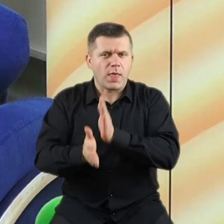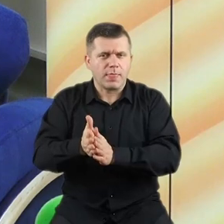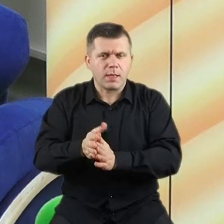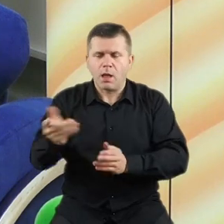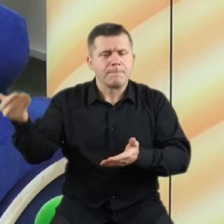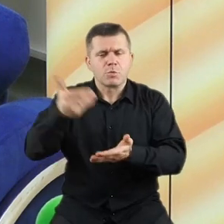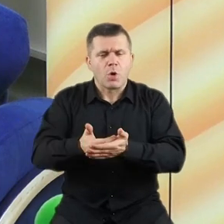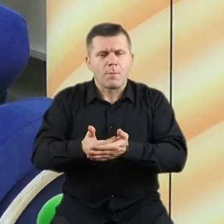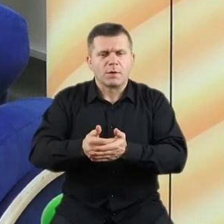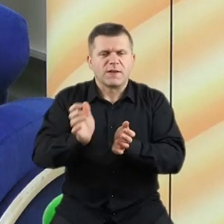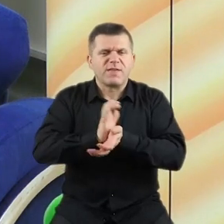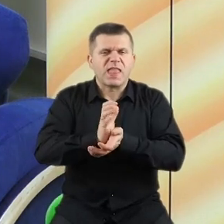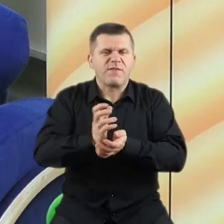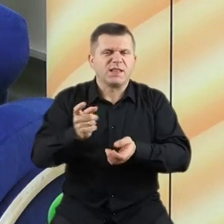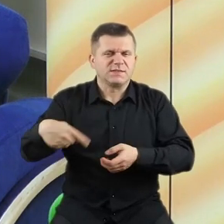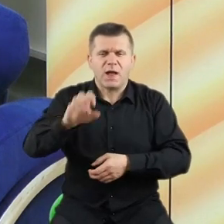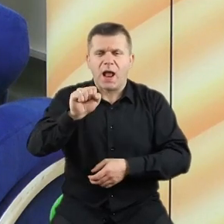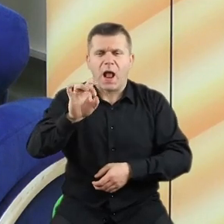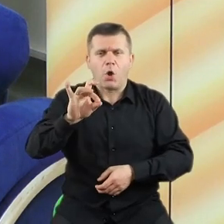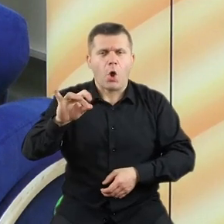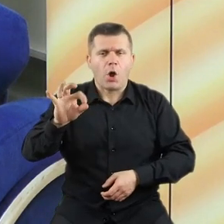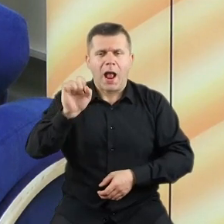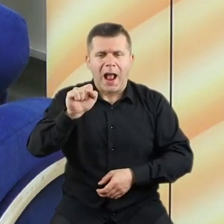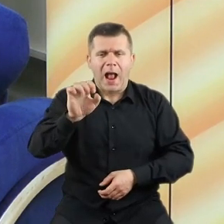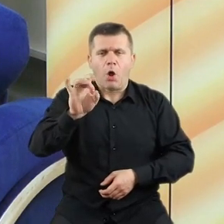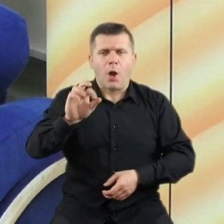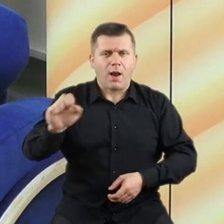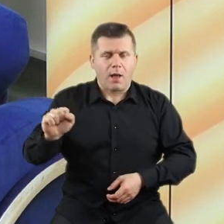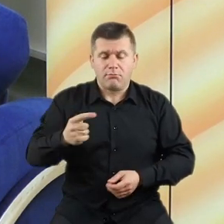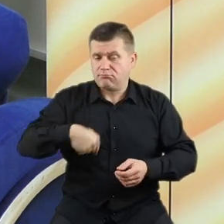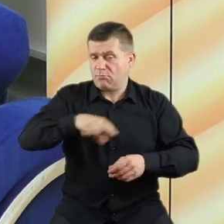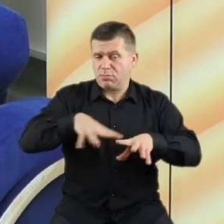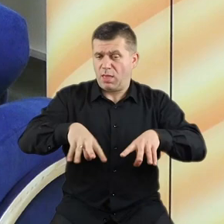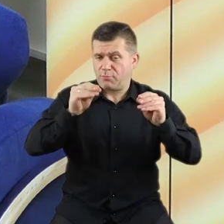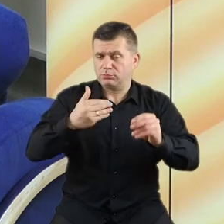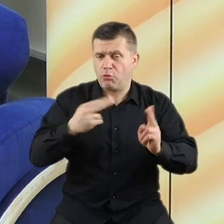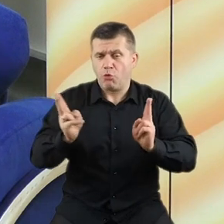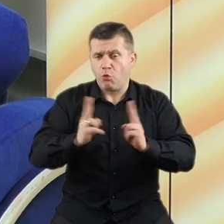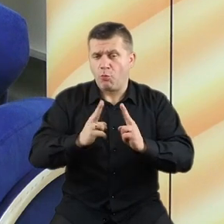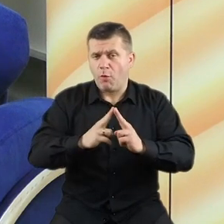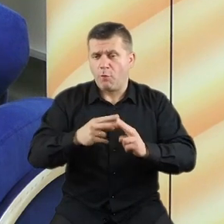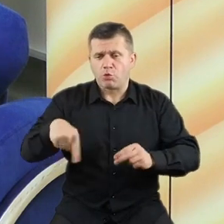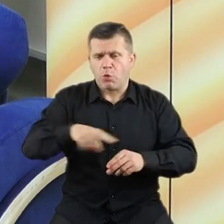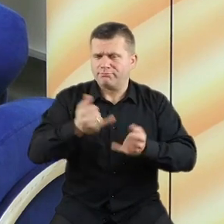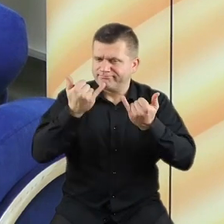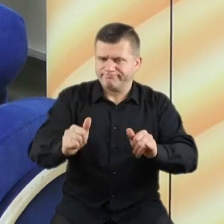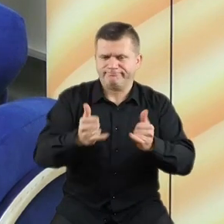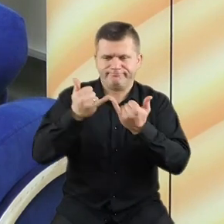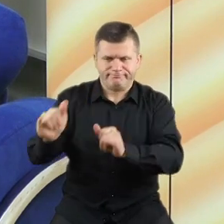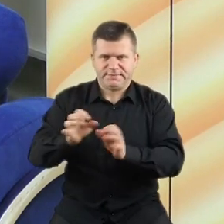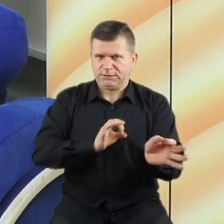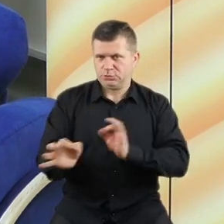była propozycja od wydawnictwa Agora i to w ogóle myśmy na początku umówili się, że to będą zupełnie